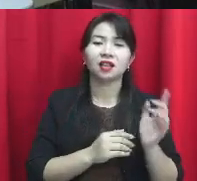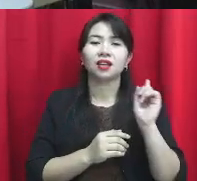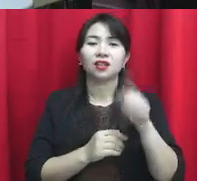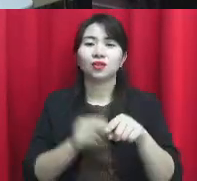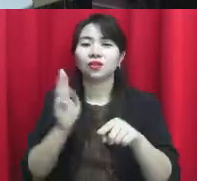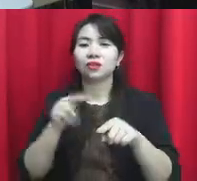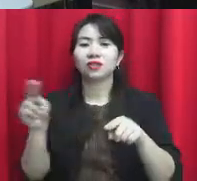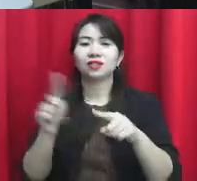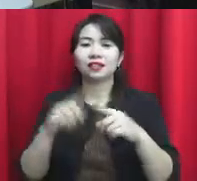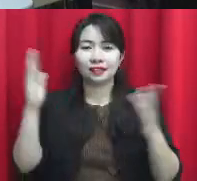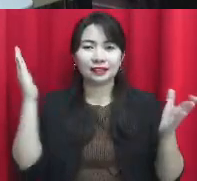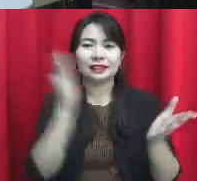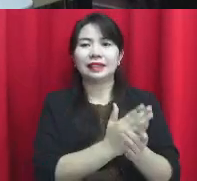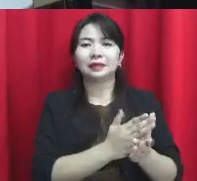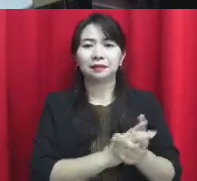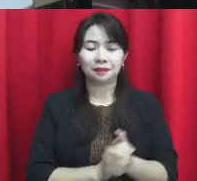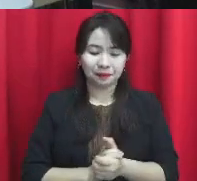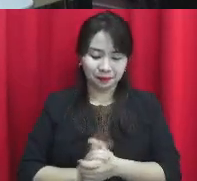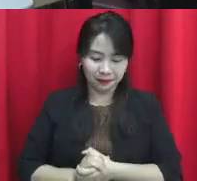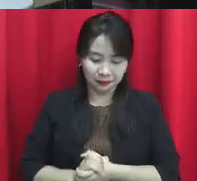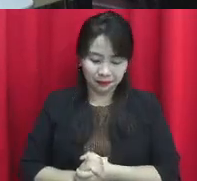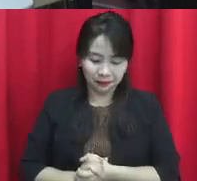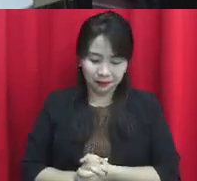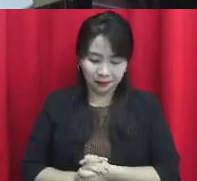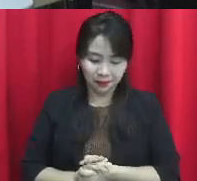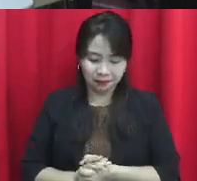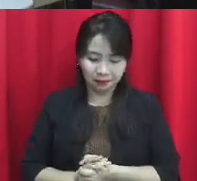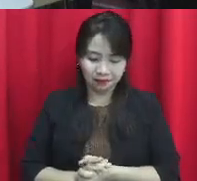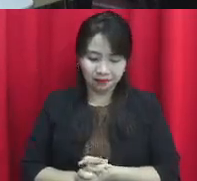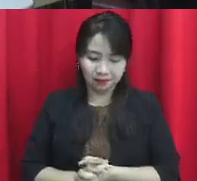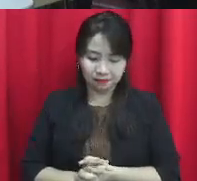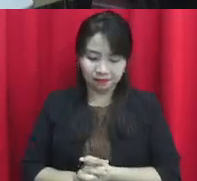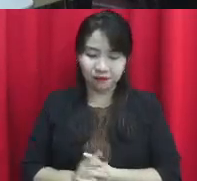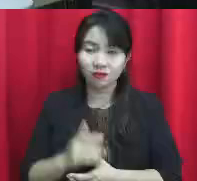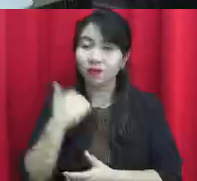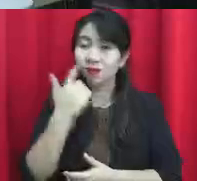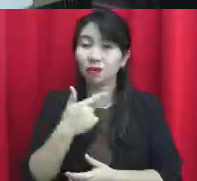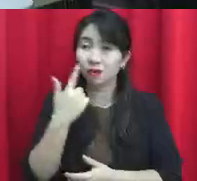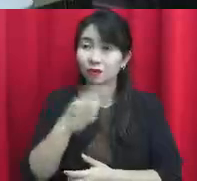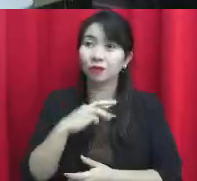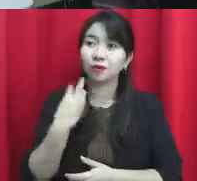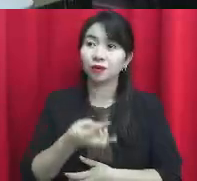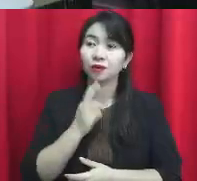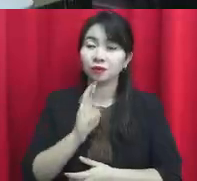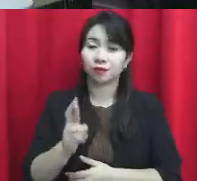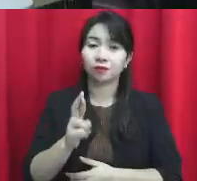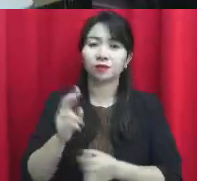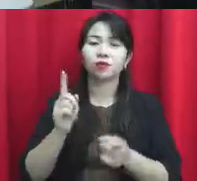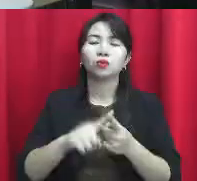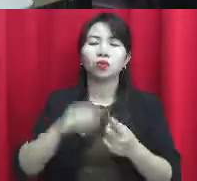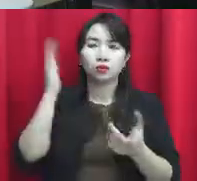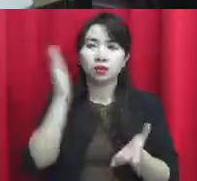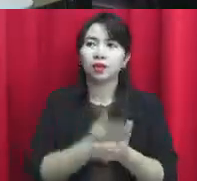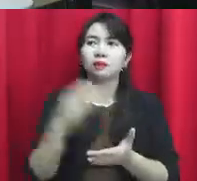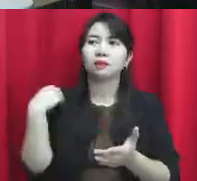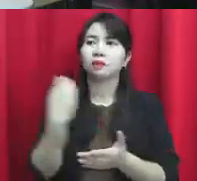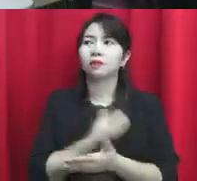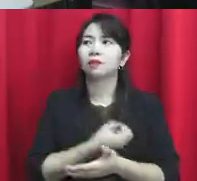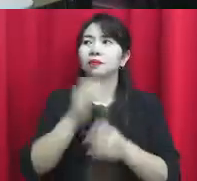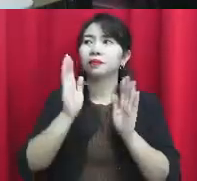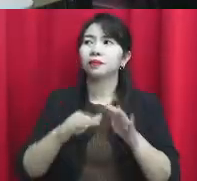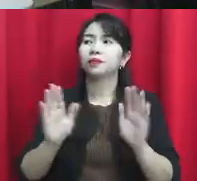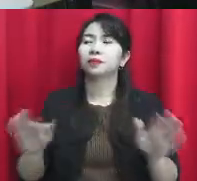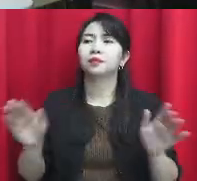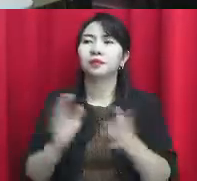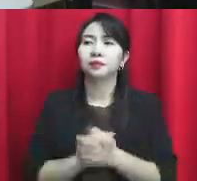who you see who are we Wala tayo wala tayong karapatan Ako'y nagsasalita as